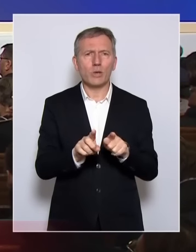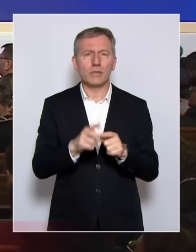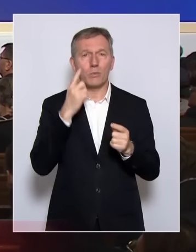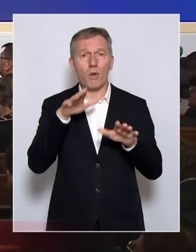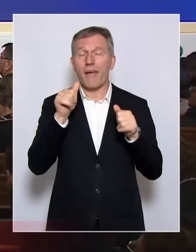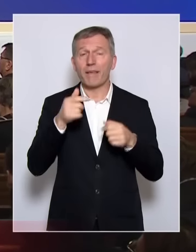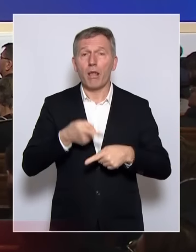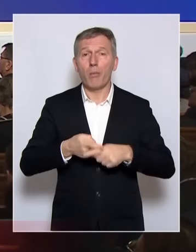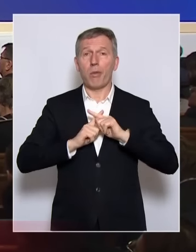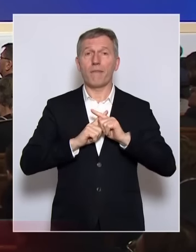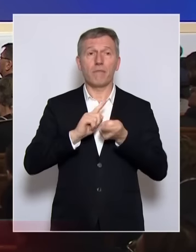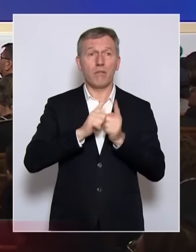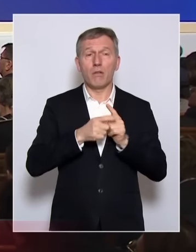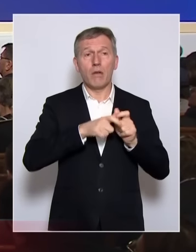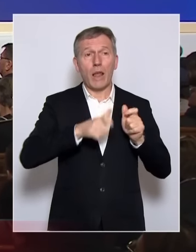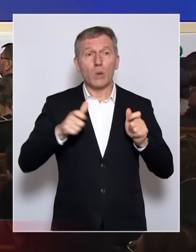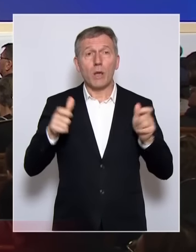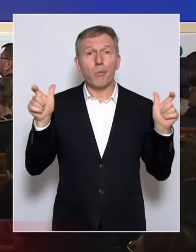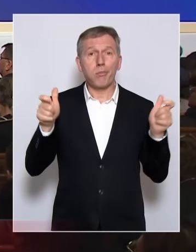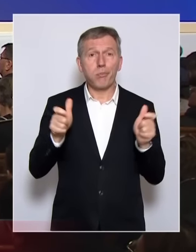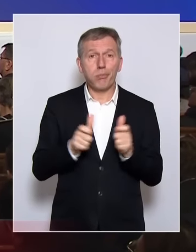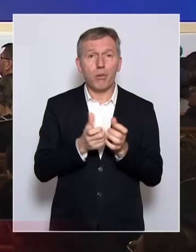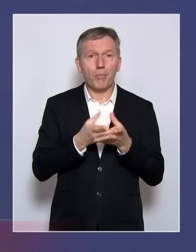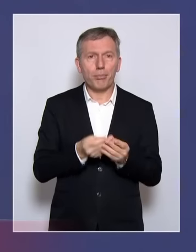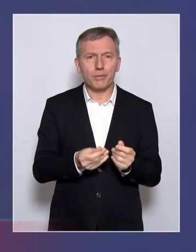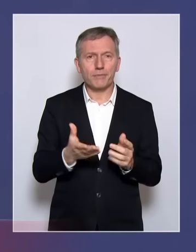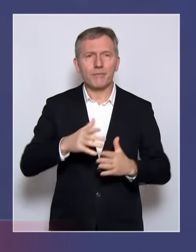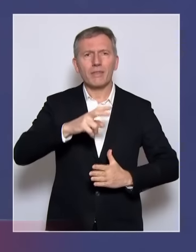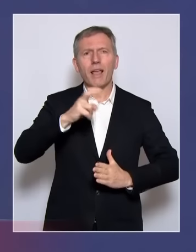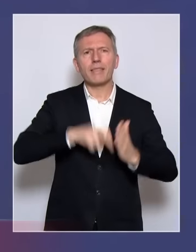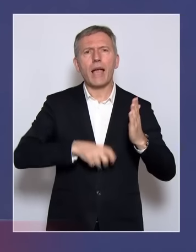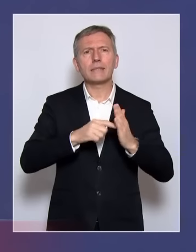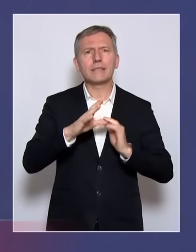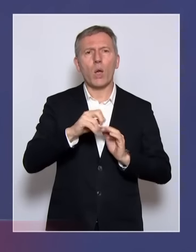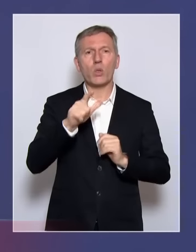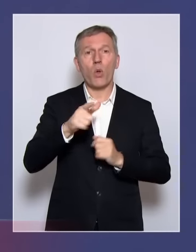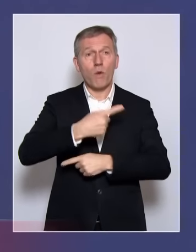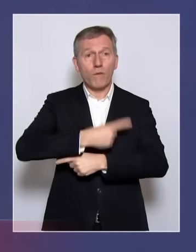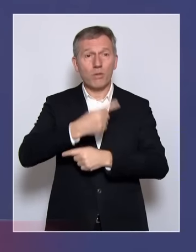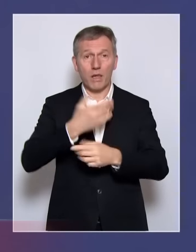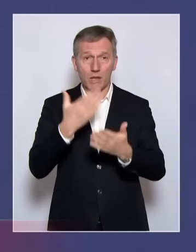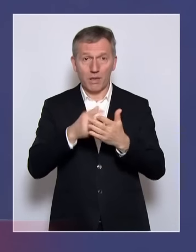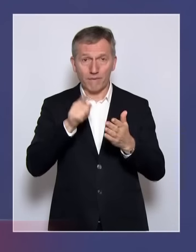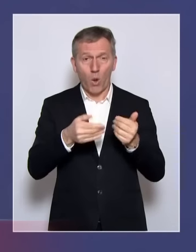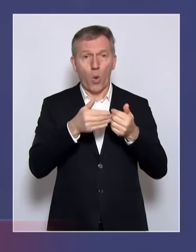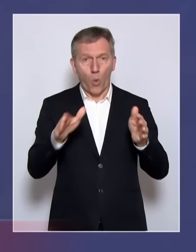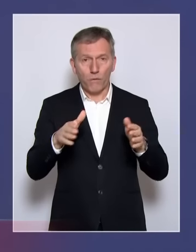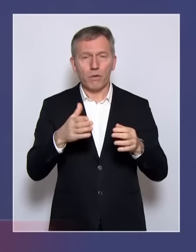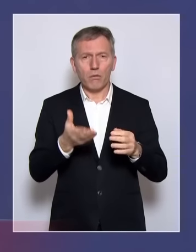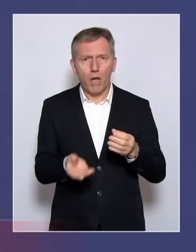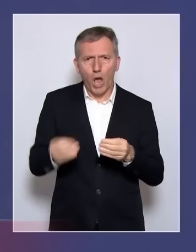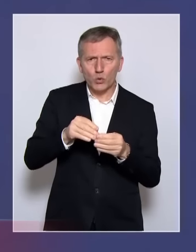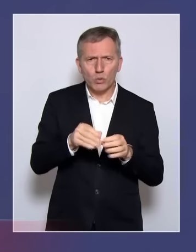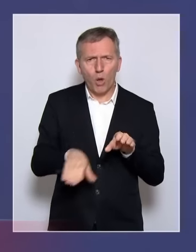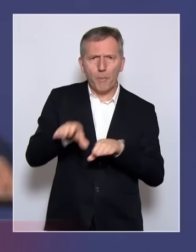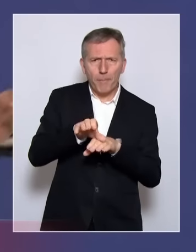sinon à la désindustrialisation. La taxe carbone aux frontières est un outil qui ouvre la voie. Nous devons l'étendre, le compléter, l'améliorer